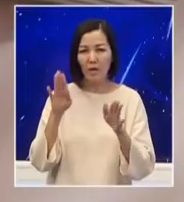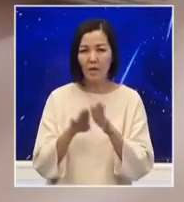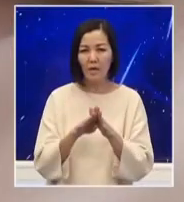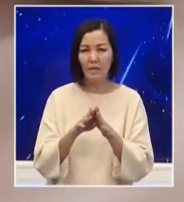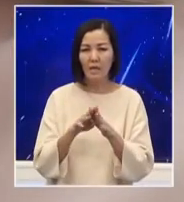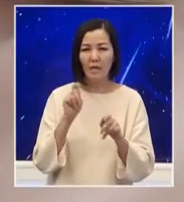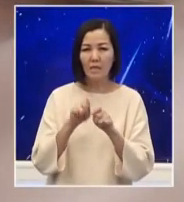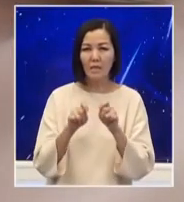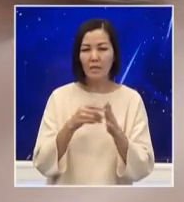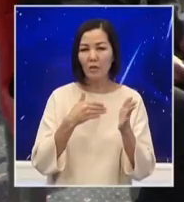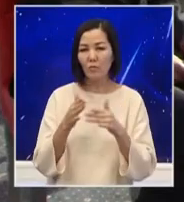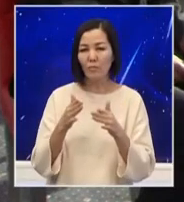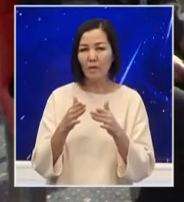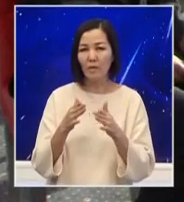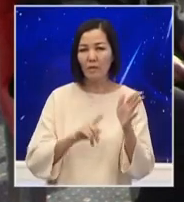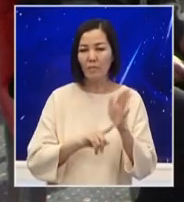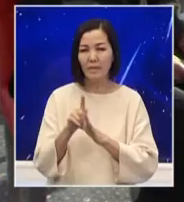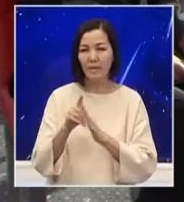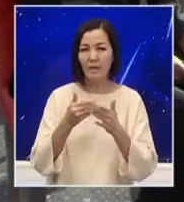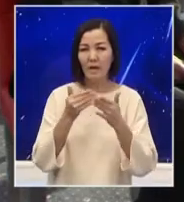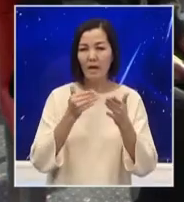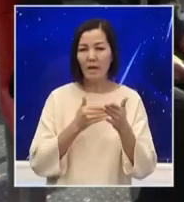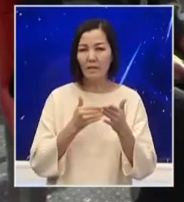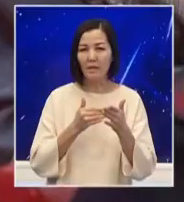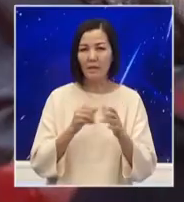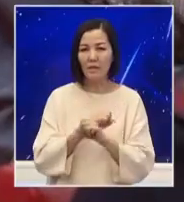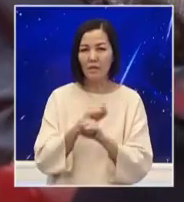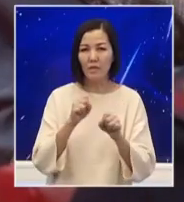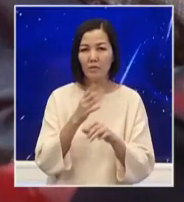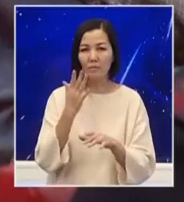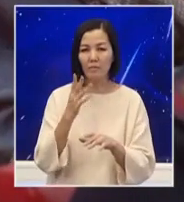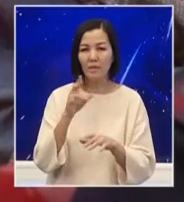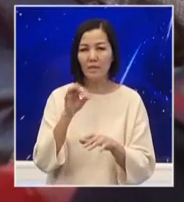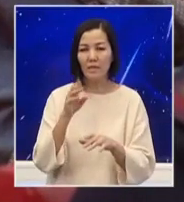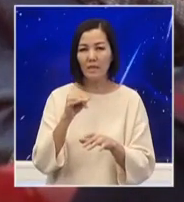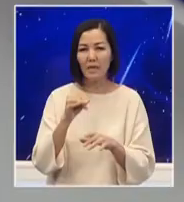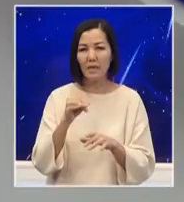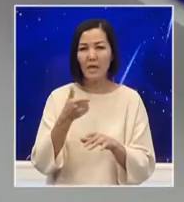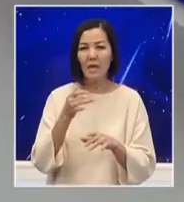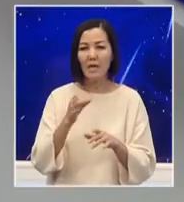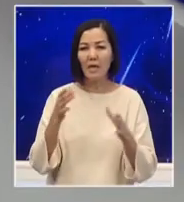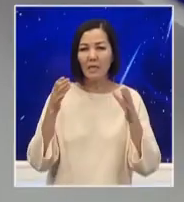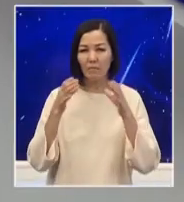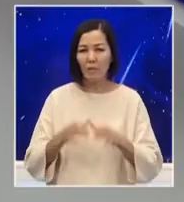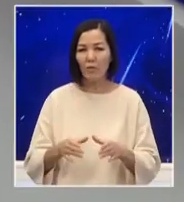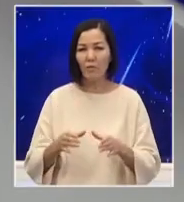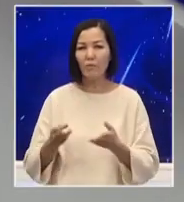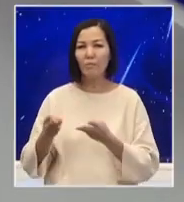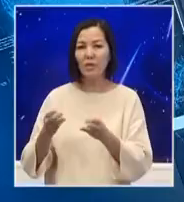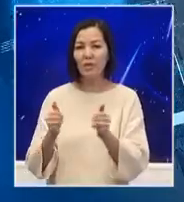жарылыс салдарын жоюға кіріскен. Алдын ала болжам бойынша жарылысқа 5 литрлік газ баллонның пеш жанында тұруы себеп